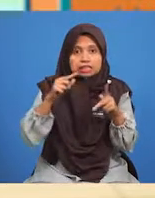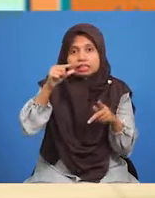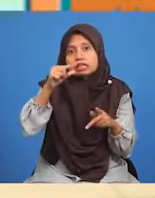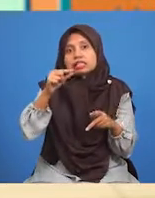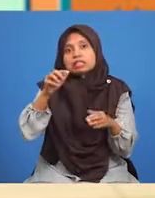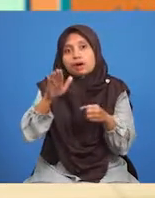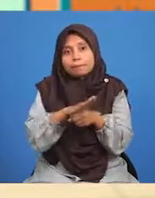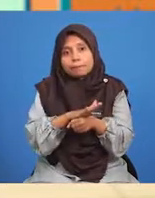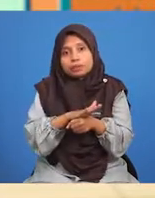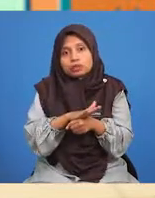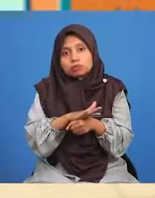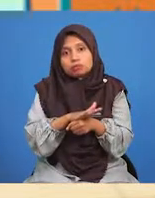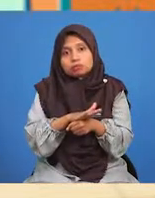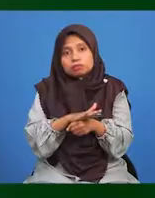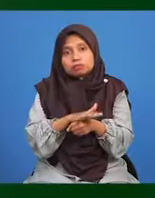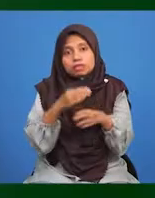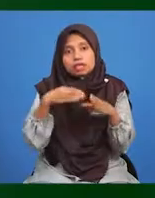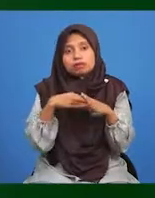kata dasar yang ditunjukkan.